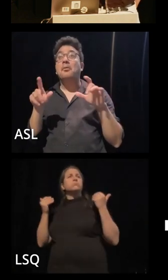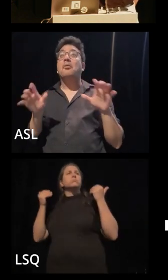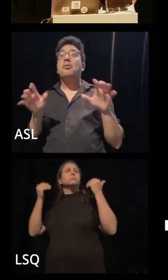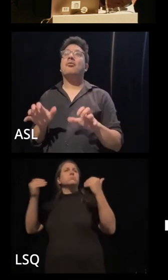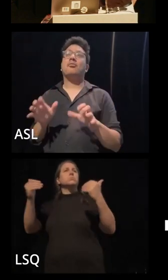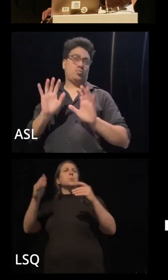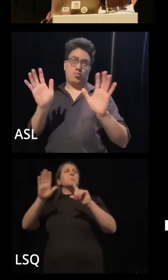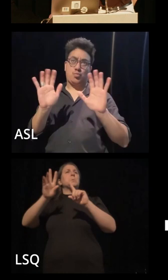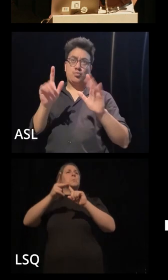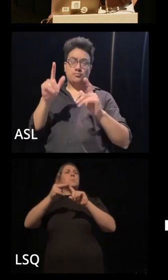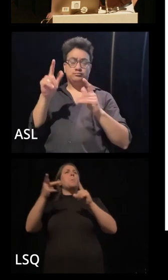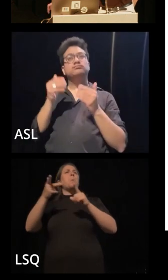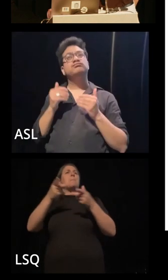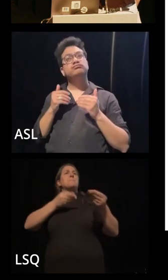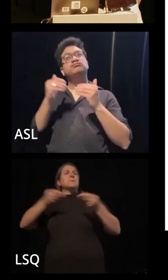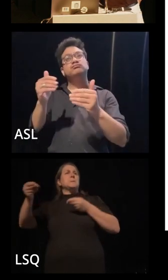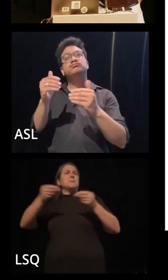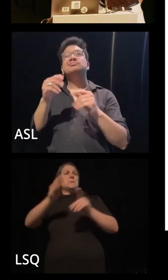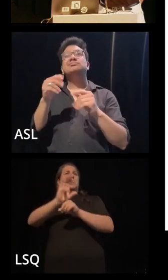culturelle.